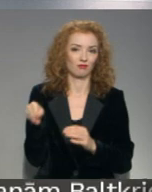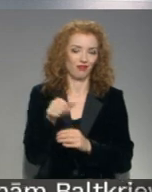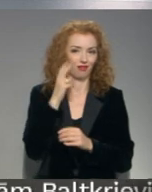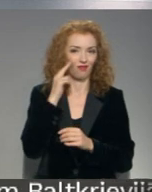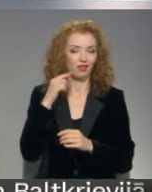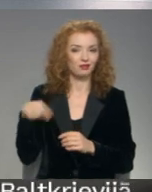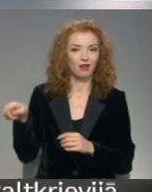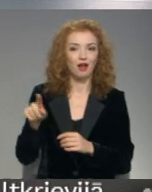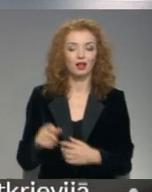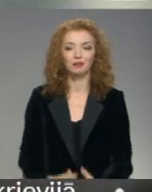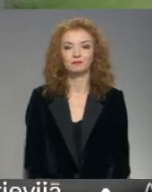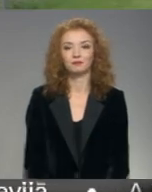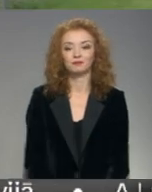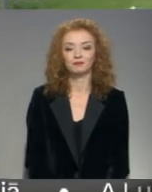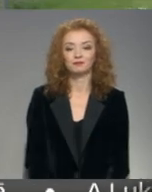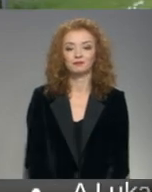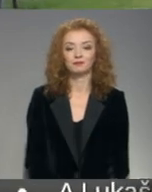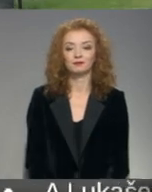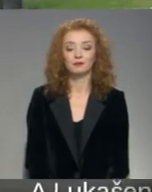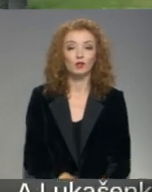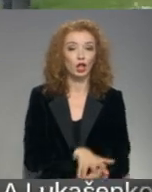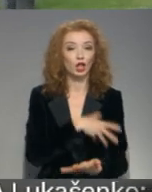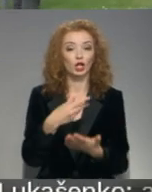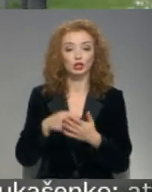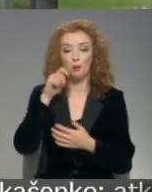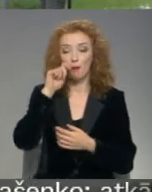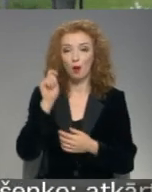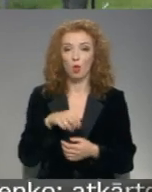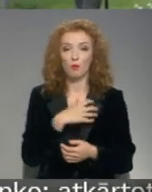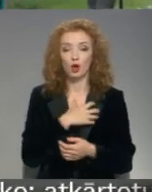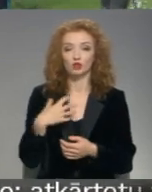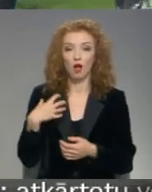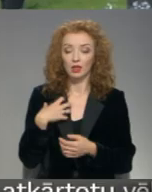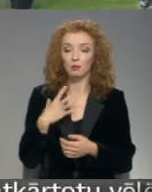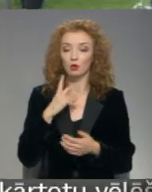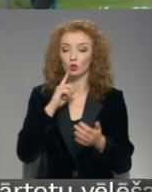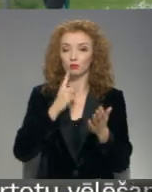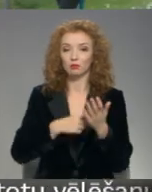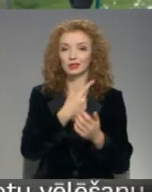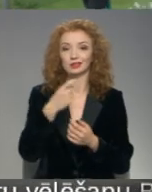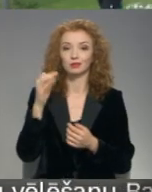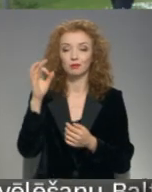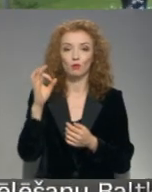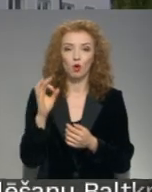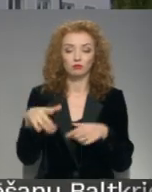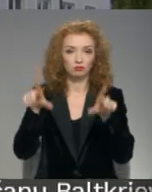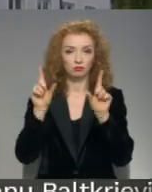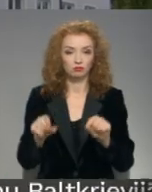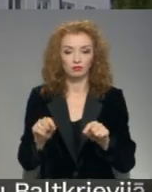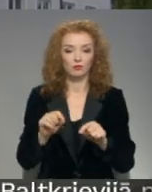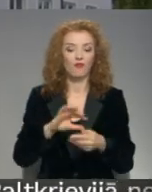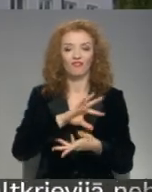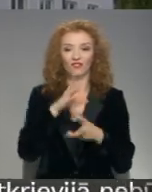Vidzemes televīzija. Līdz šim Madonas novada pašvaldība bija noteikusi 100% atlaidu ēdināšanas pakalpojumiem